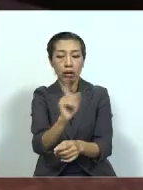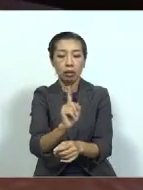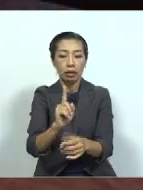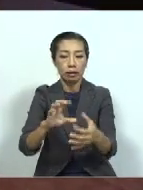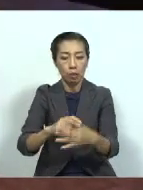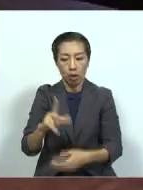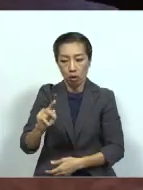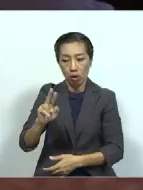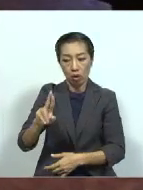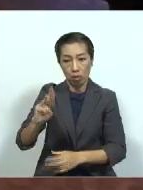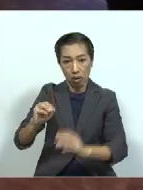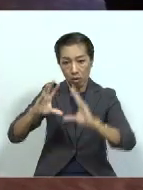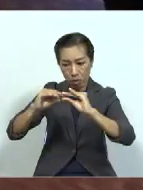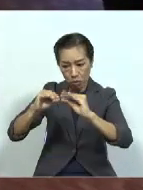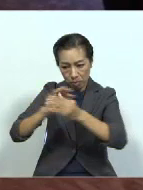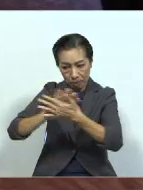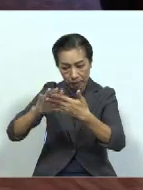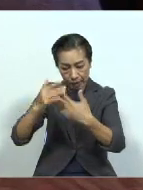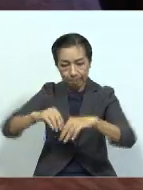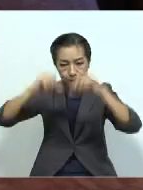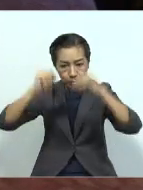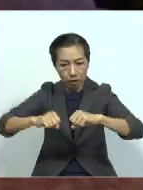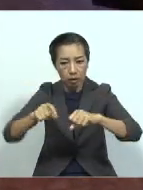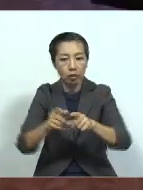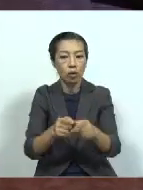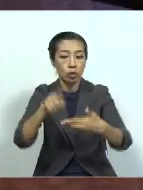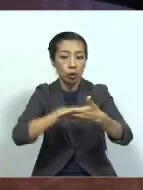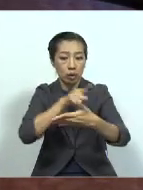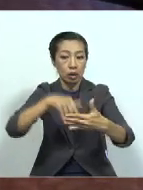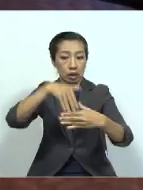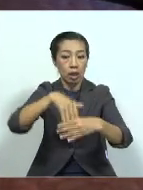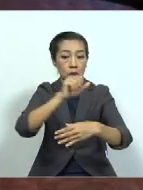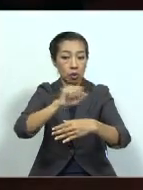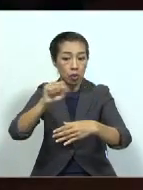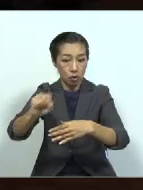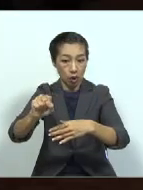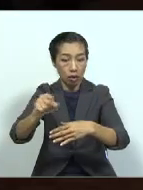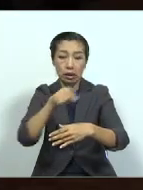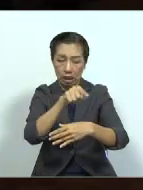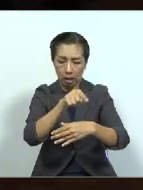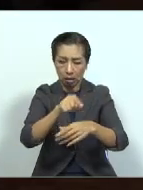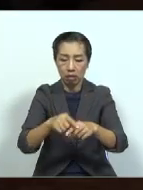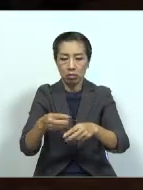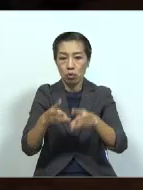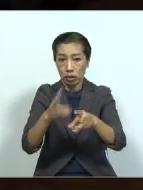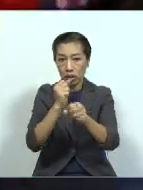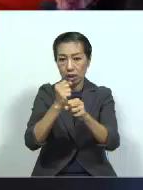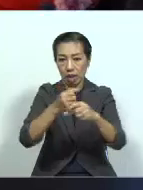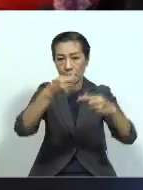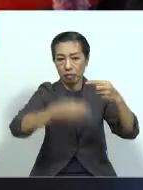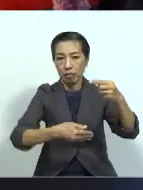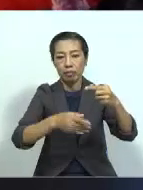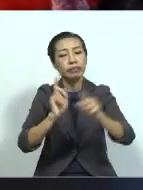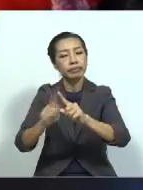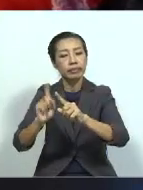ว่าที่ประชุมครม.เห็นชอบแนวทางปฏิบัติในการเลือกตั้งส.ส.เป็นการเลือกตั้งทั่วไปตามที่คณะกรรม